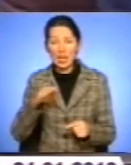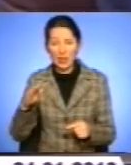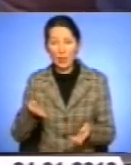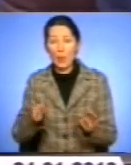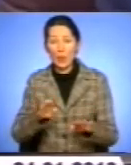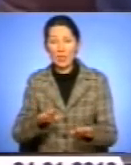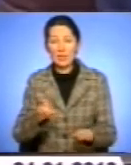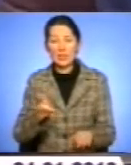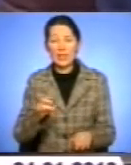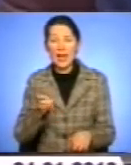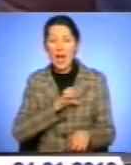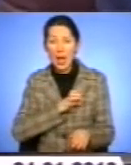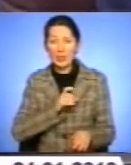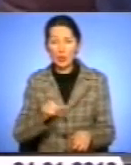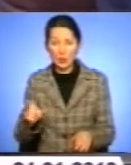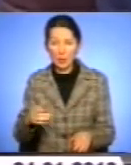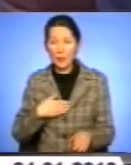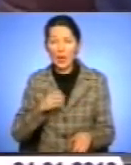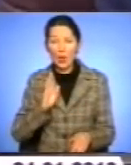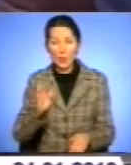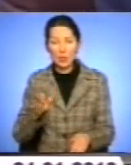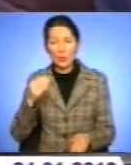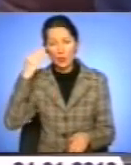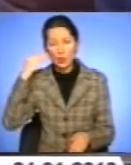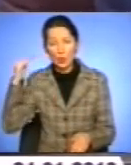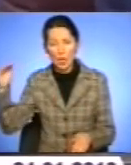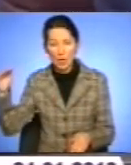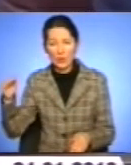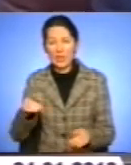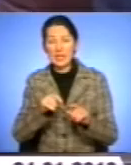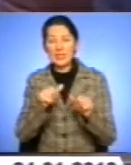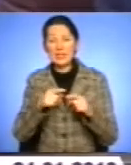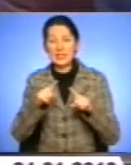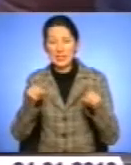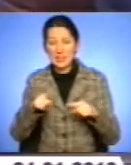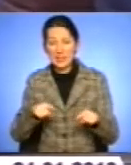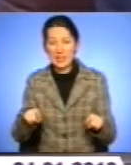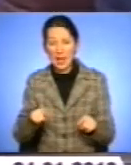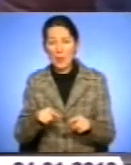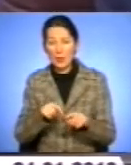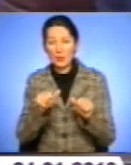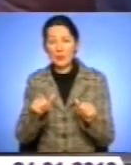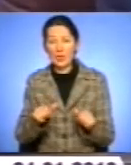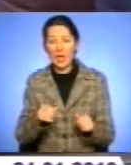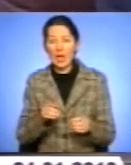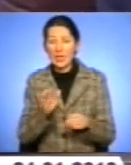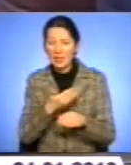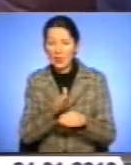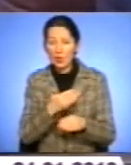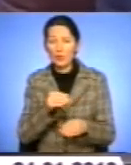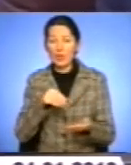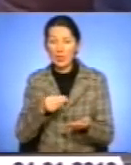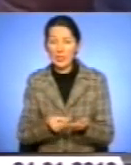доходів обґрунтований тариф. Інша справа. Що уряд пропонує частину тягаря бюджетної компенсації